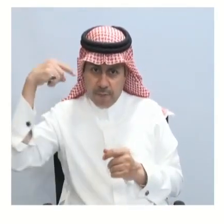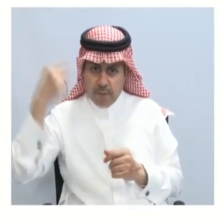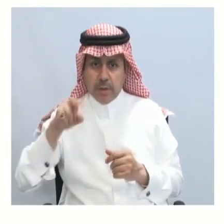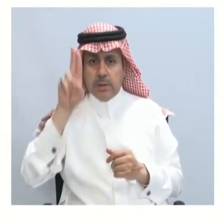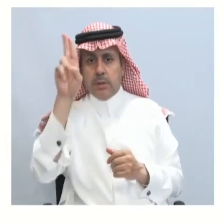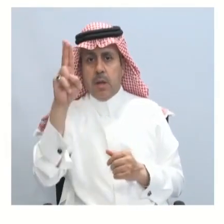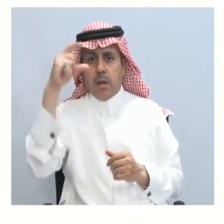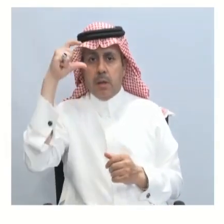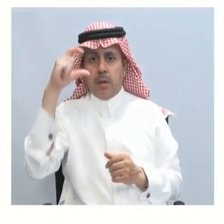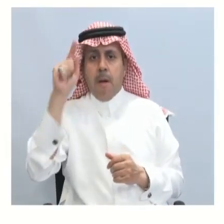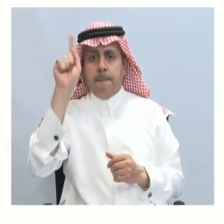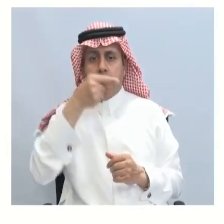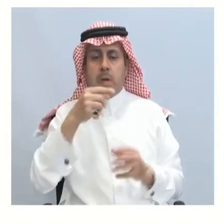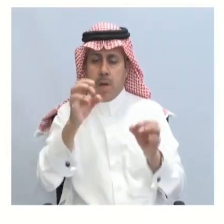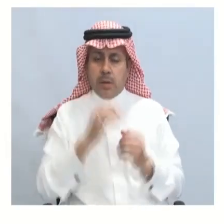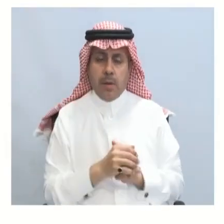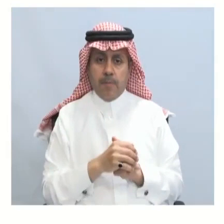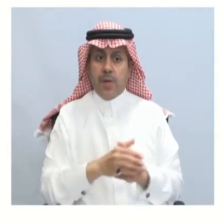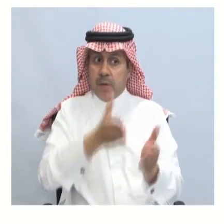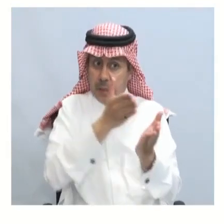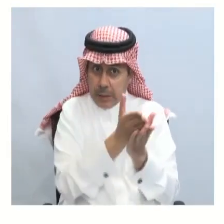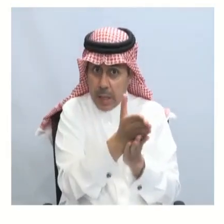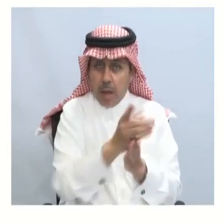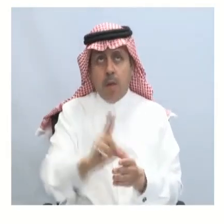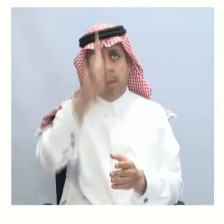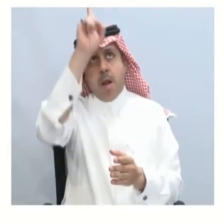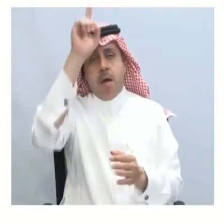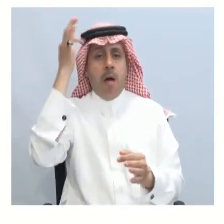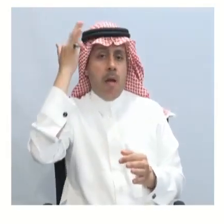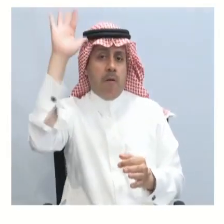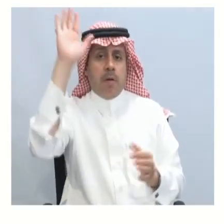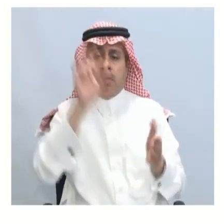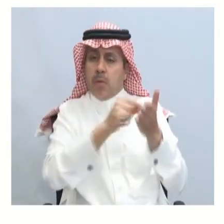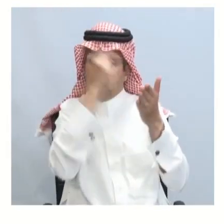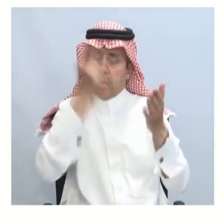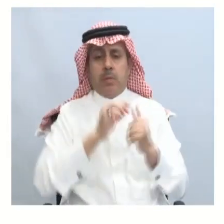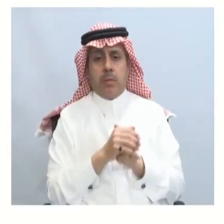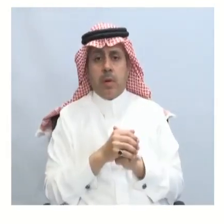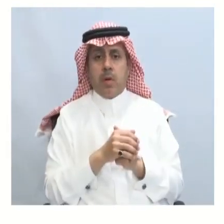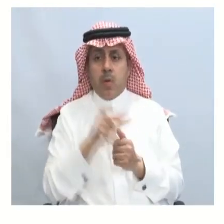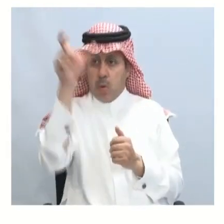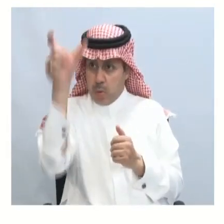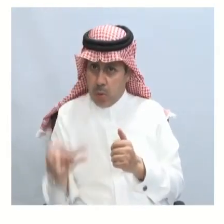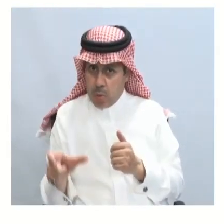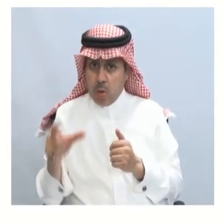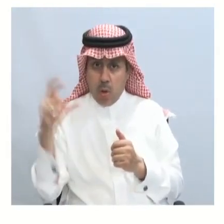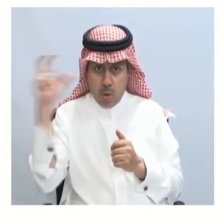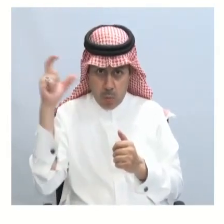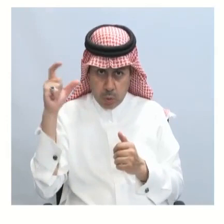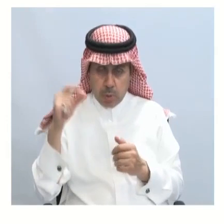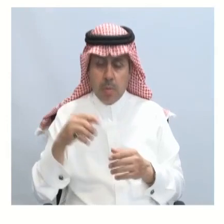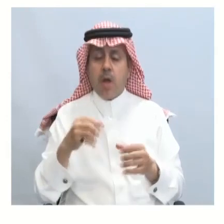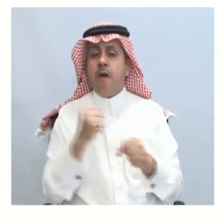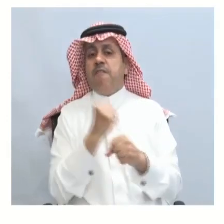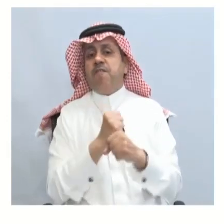يعلم ان ال ان الهدايه بيد من بيد الله سبحانه وعلى العبد ان ياخذ باسباب الهدايه